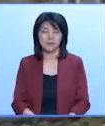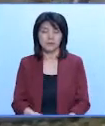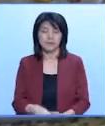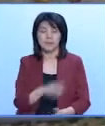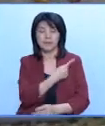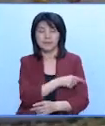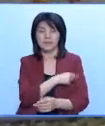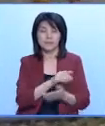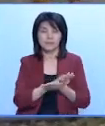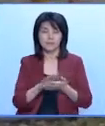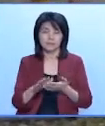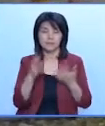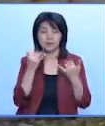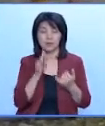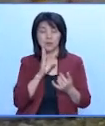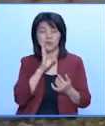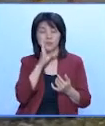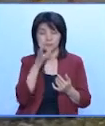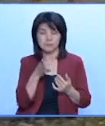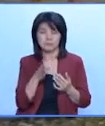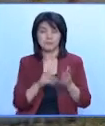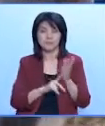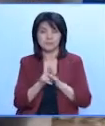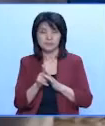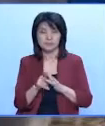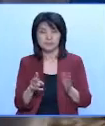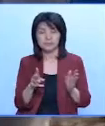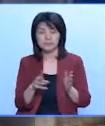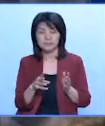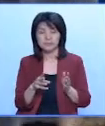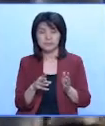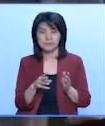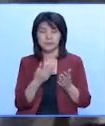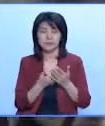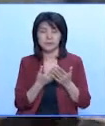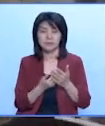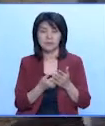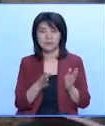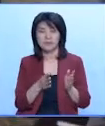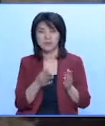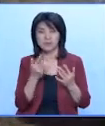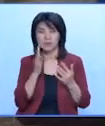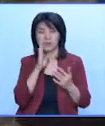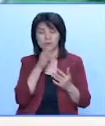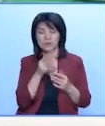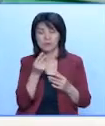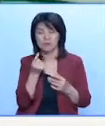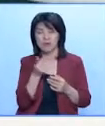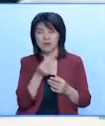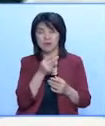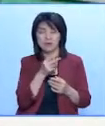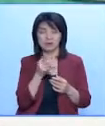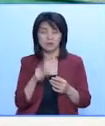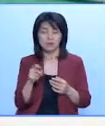Дезинсекциялық жұмыстардың басым бөлігі таңғы уақыттарда жүргізіледі. Себебі бұл кезеңде желдің лебі қатты бола қоймайды, дейді мамандар. Биылғы жылы